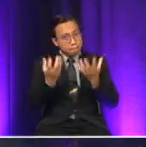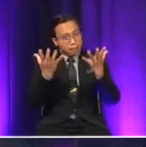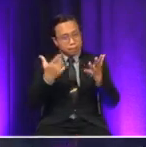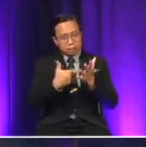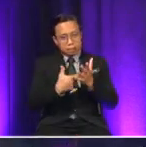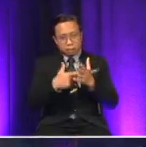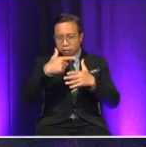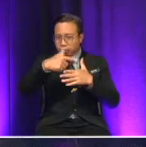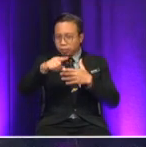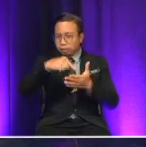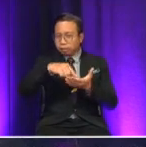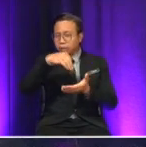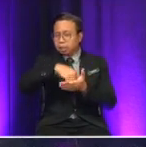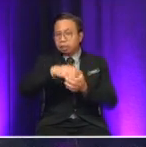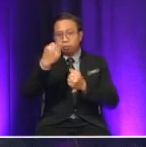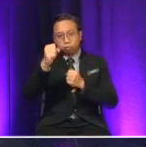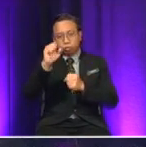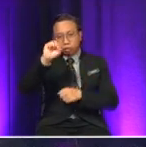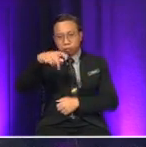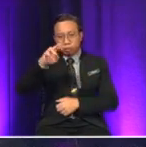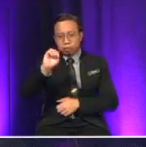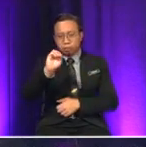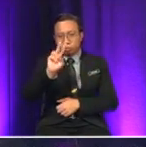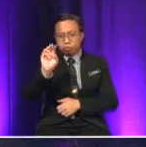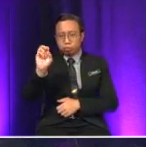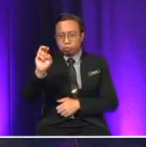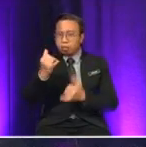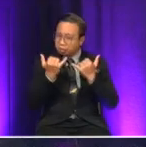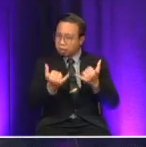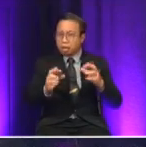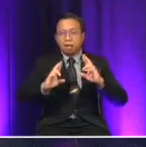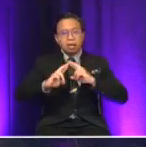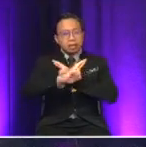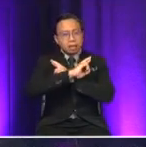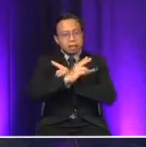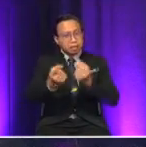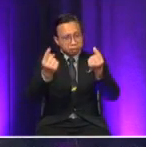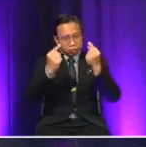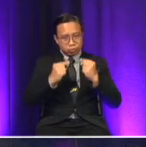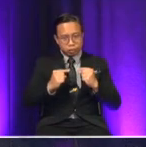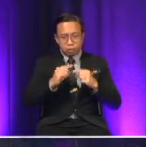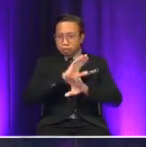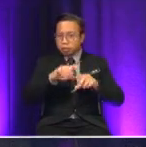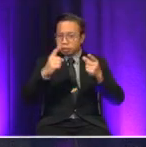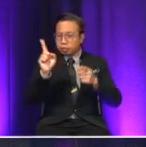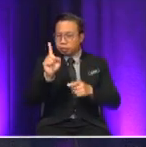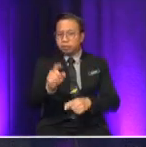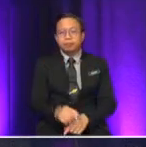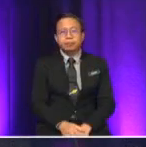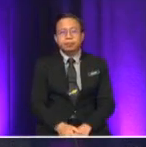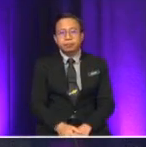ni dalam sukses SPM 2022. Jadi kita akan berhenti berehat seketika dan kembali selepas ini. Jangan ke mana-mana.